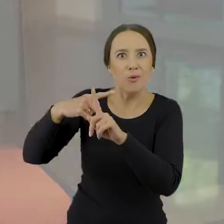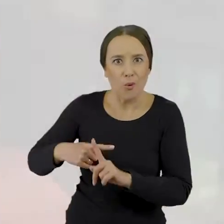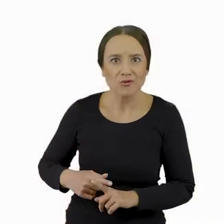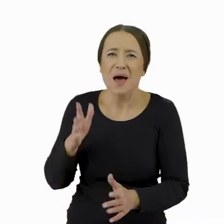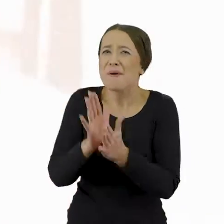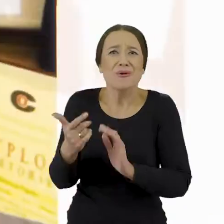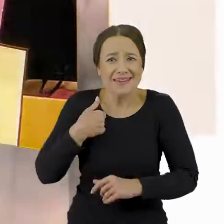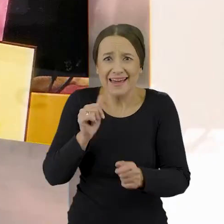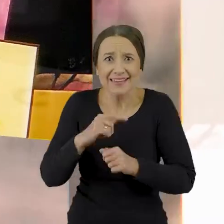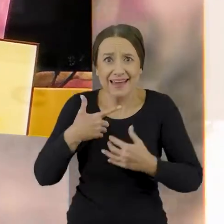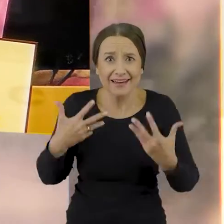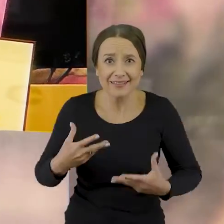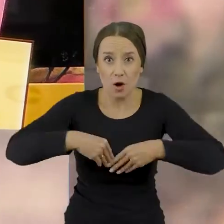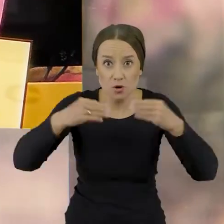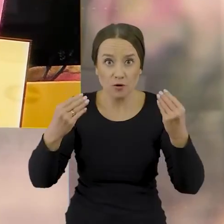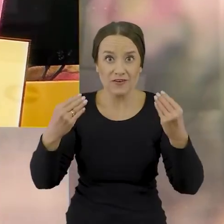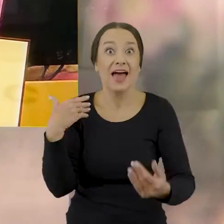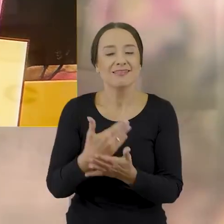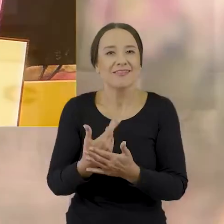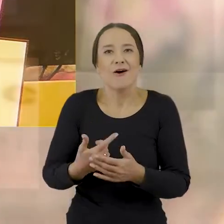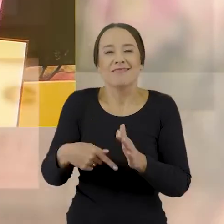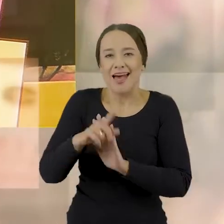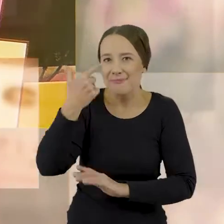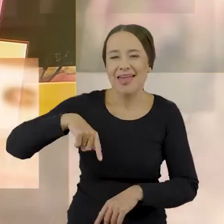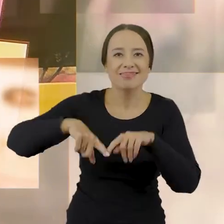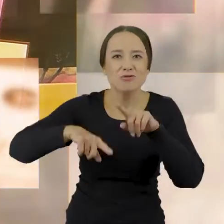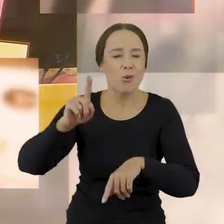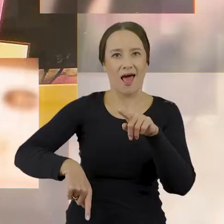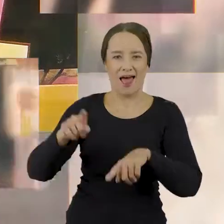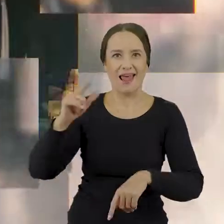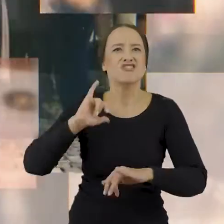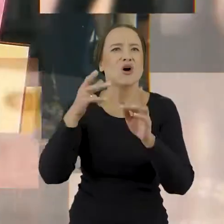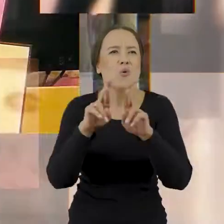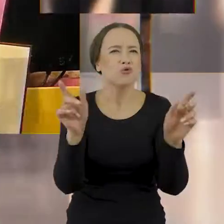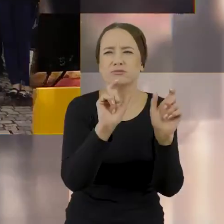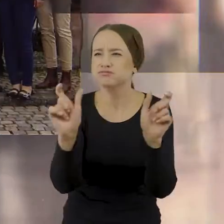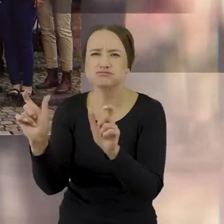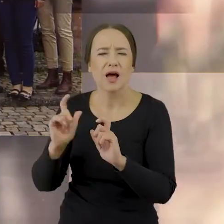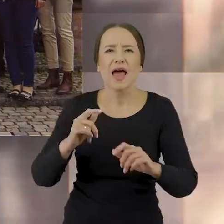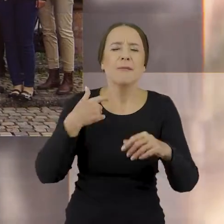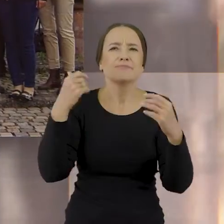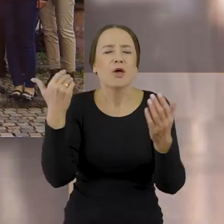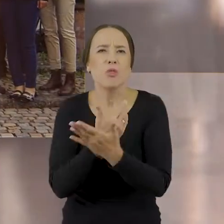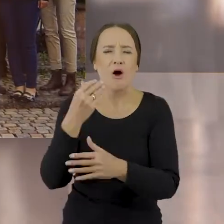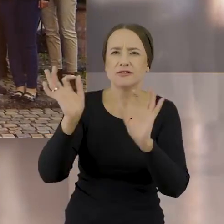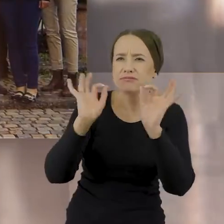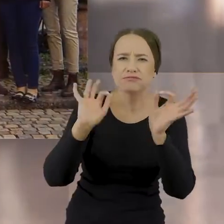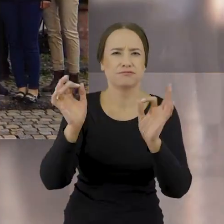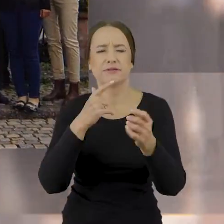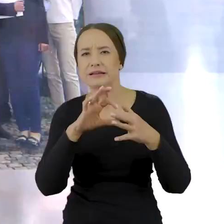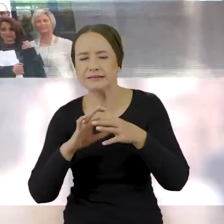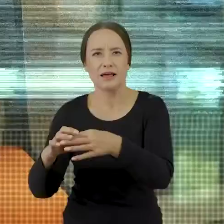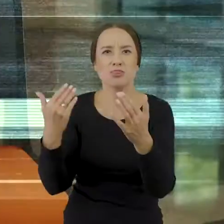Ja po prostu cały czas no taka jestem chcę się rozwijać więc dla mnie jest To naturalna rzecz że śledzę cały czas różne doniesienia naukowe najnowsze